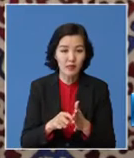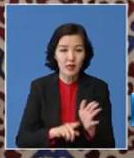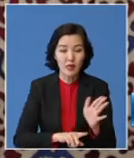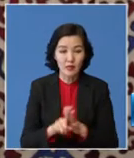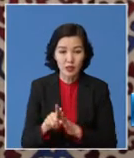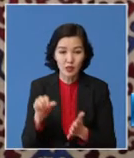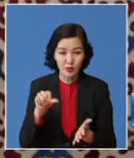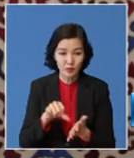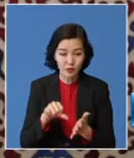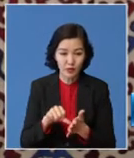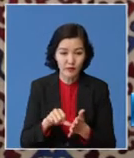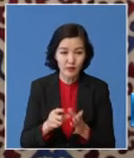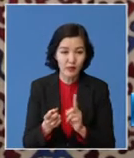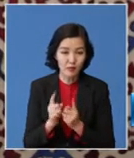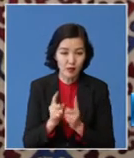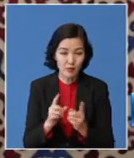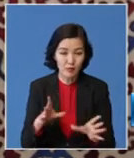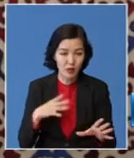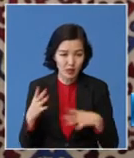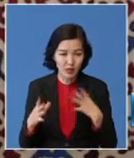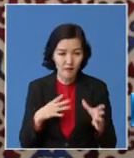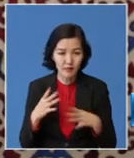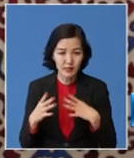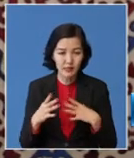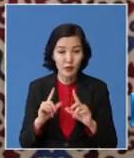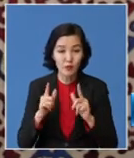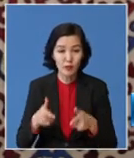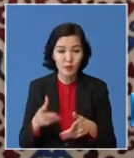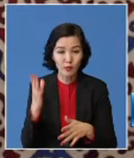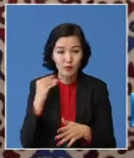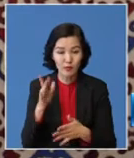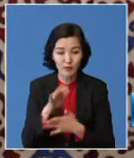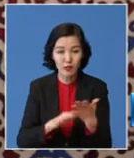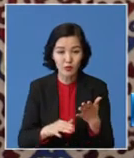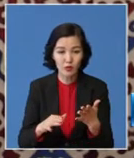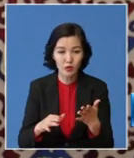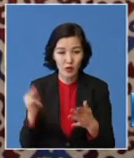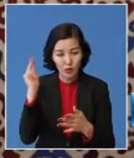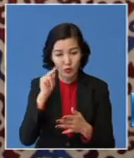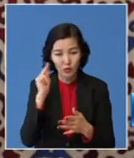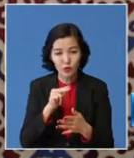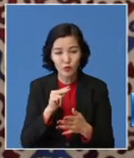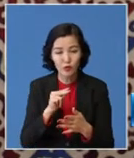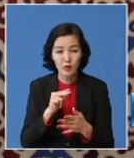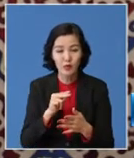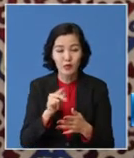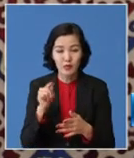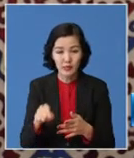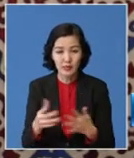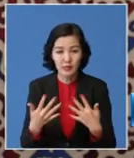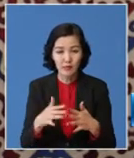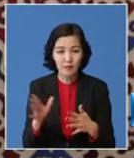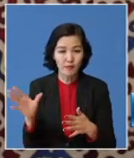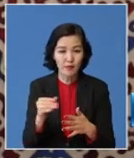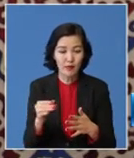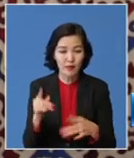ходить на борьбу. Потом поступил в Алмату и дальше продолжил учебу. Как бы здесь мои все